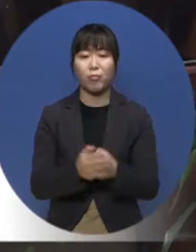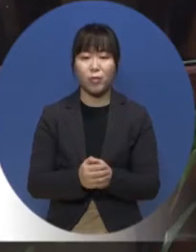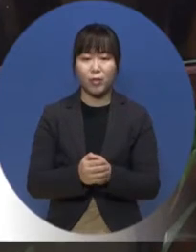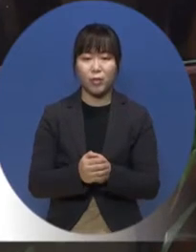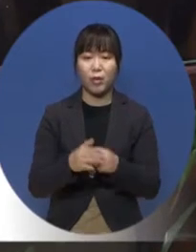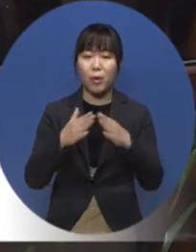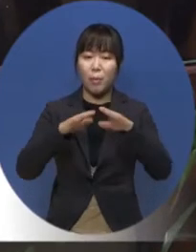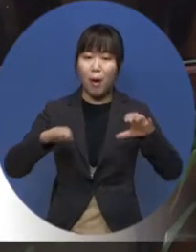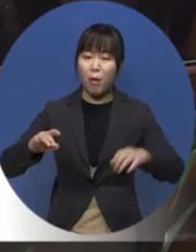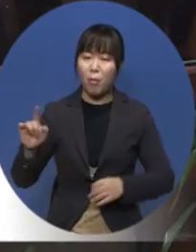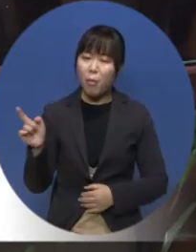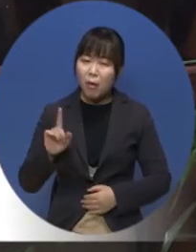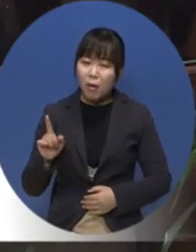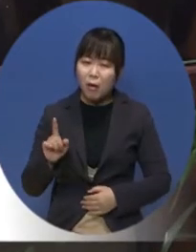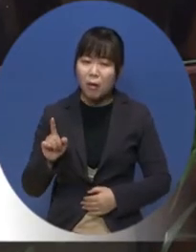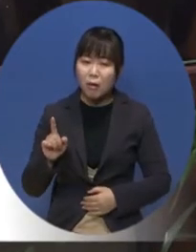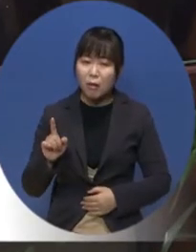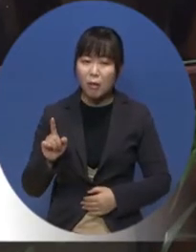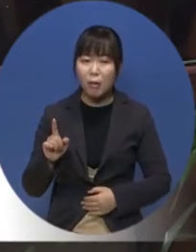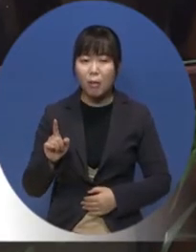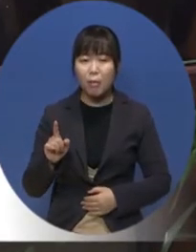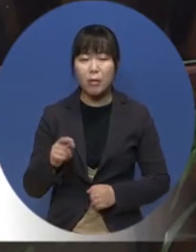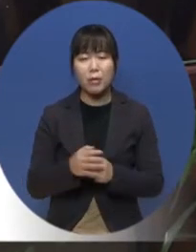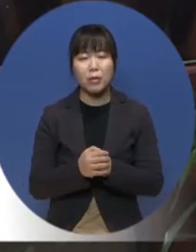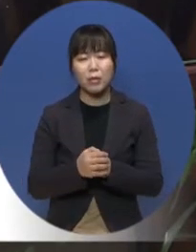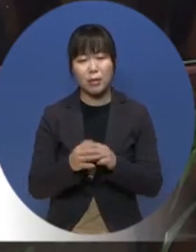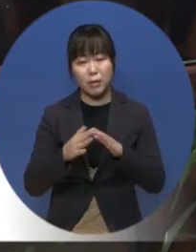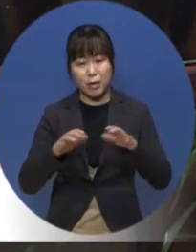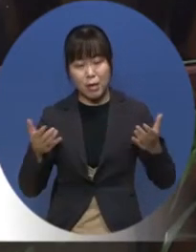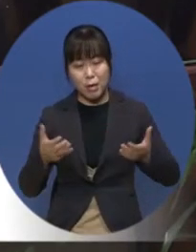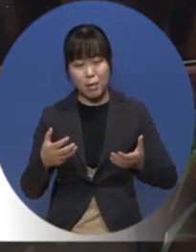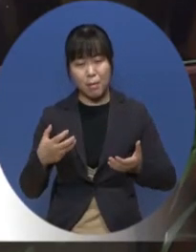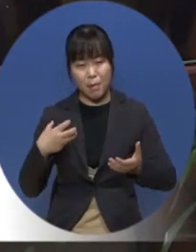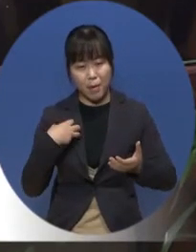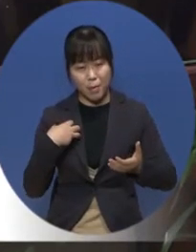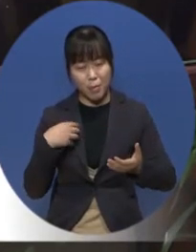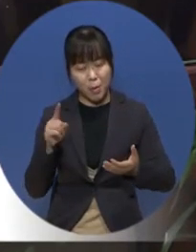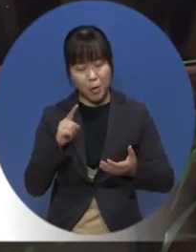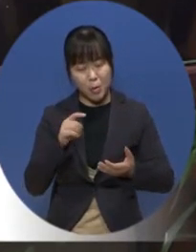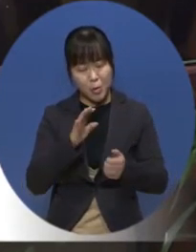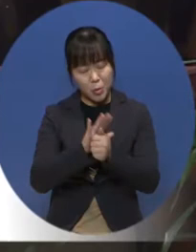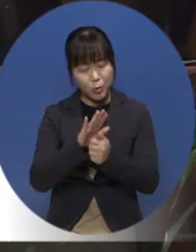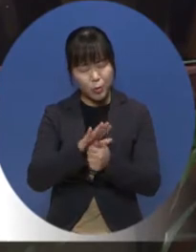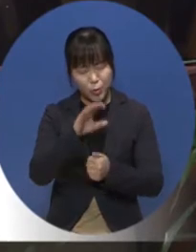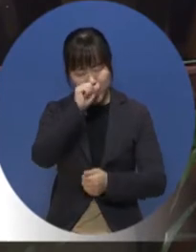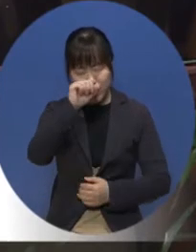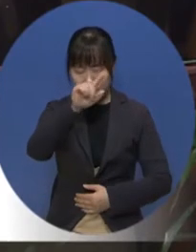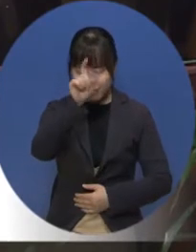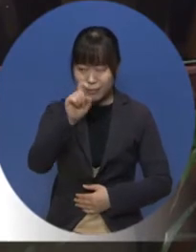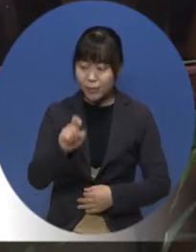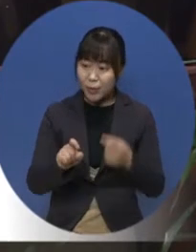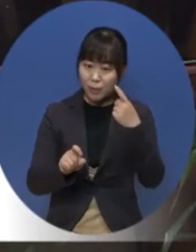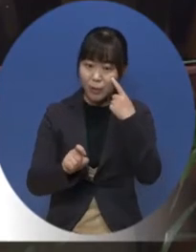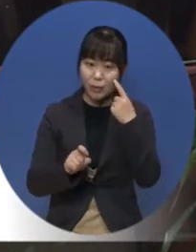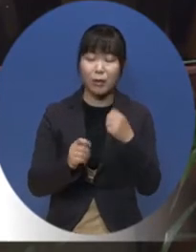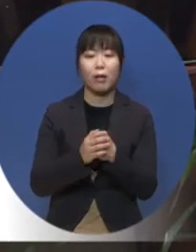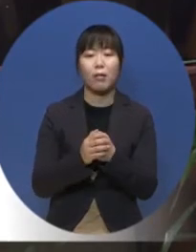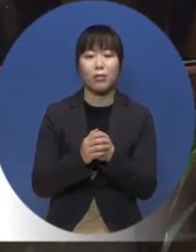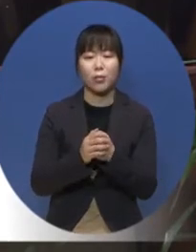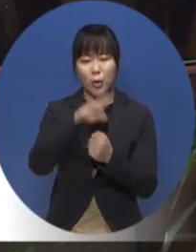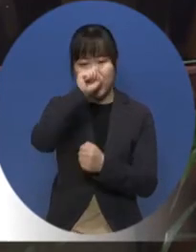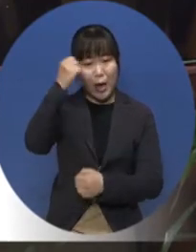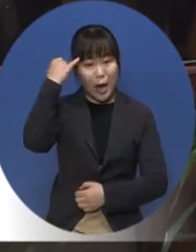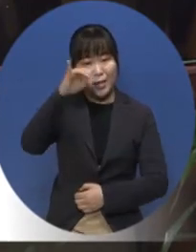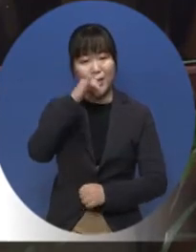널 이장님 도 파악하면서 부어 가진 회 국화 하다 보니까 이제 이런 교외 주거나 엣헴